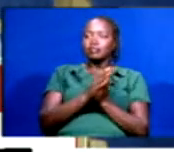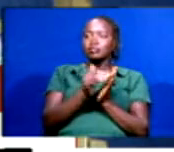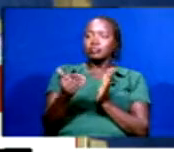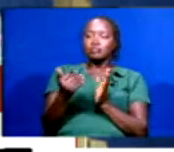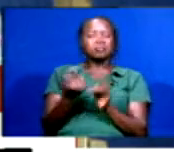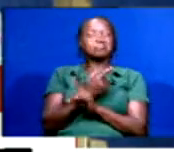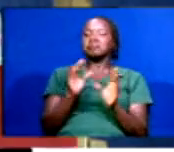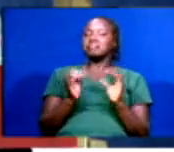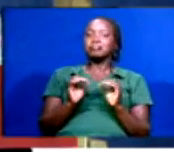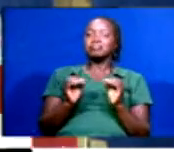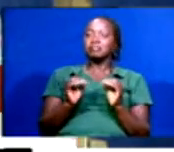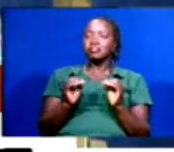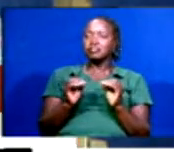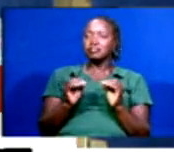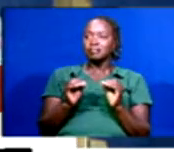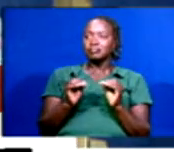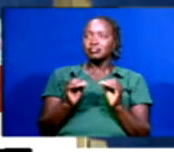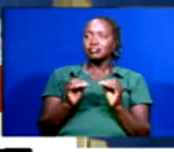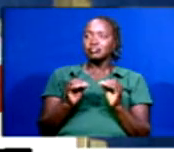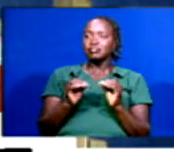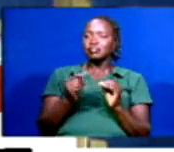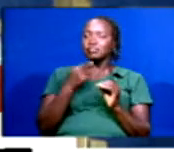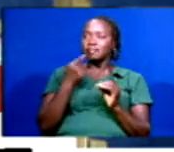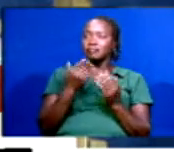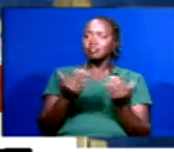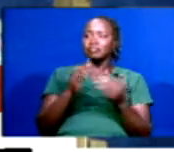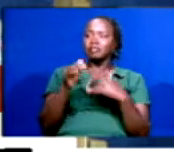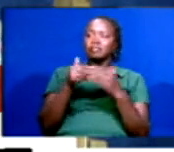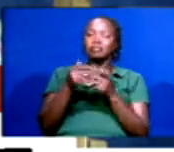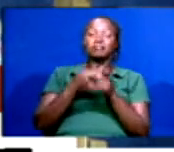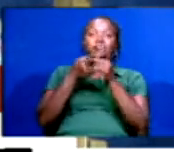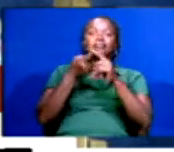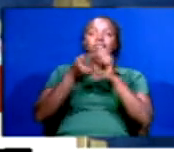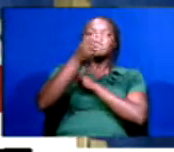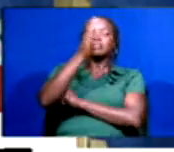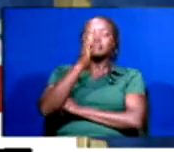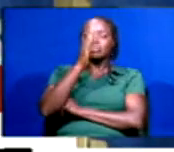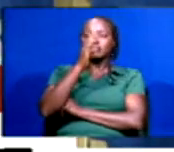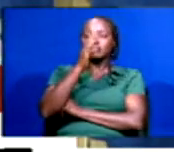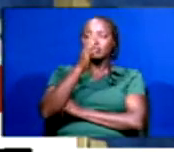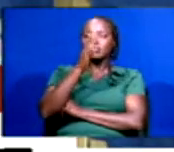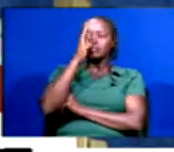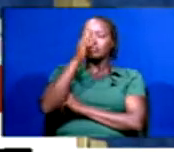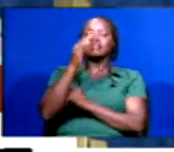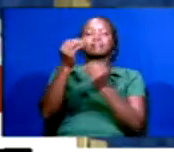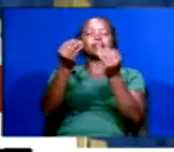tofauti. Okay, huwa nasema watoto wote ni zawadi kutoka kwa Mungu. Mungu